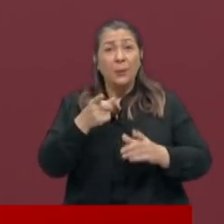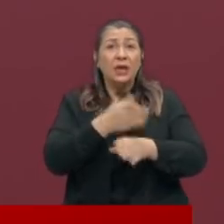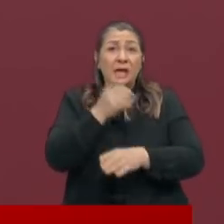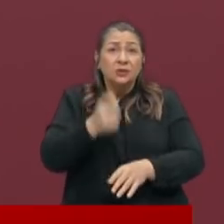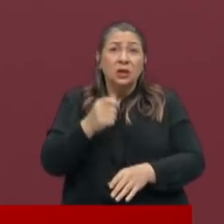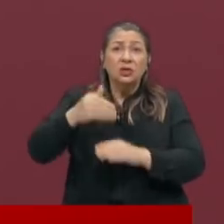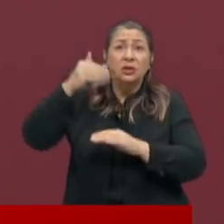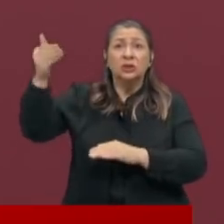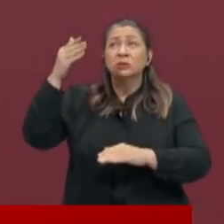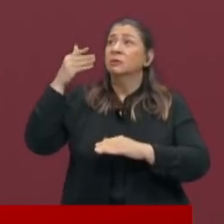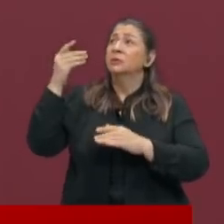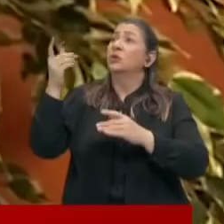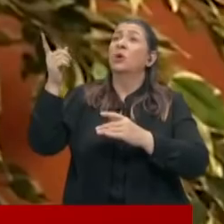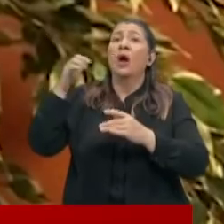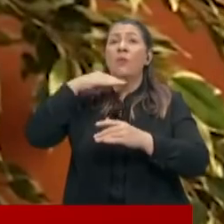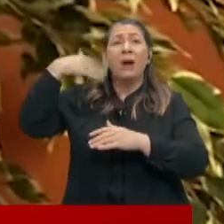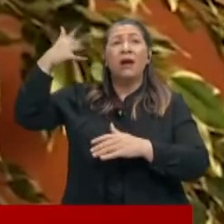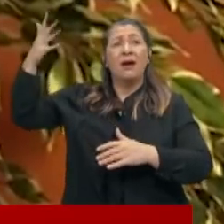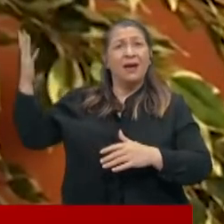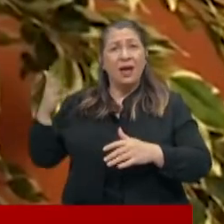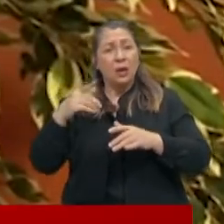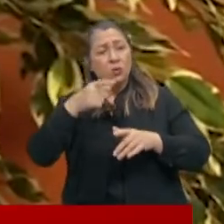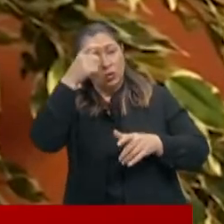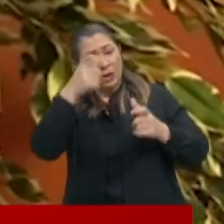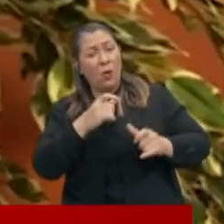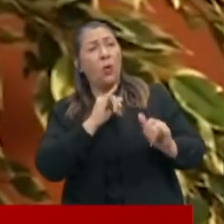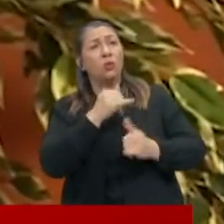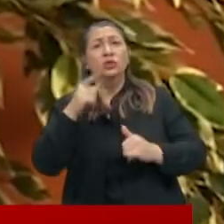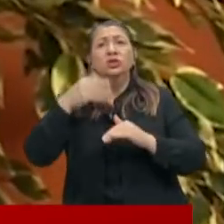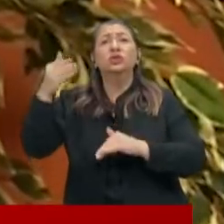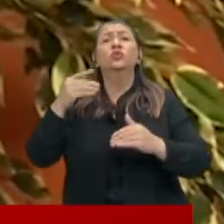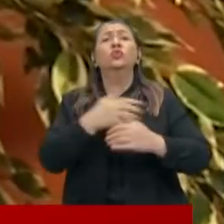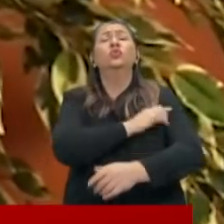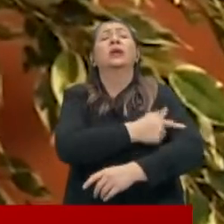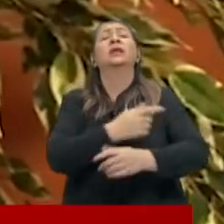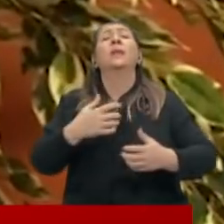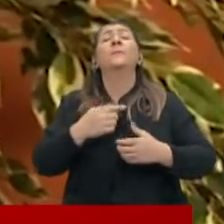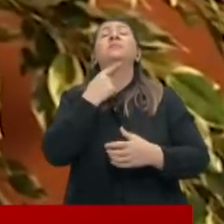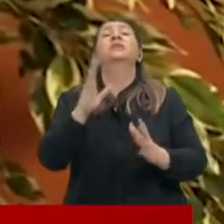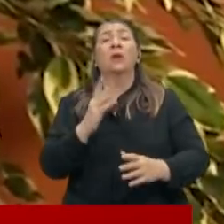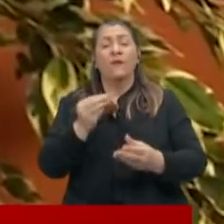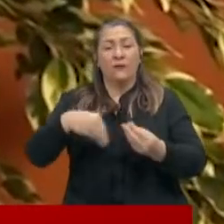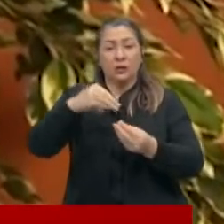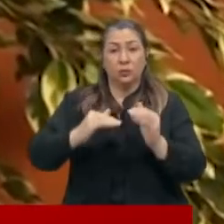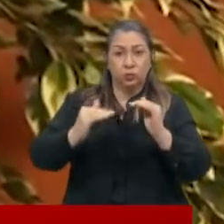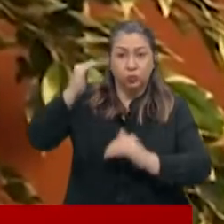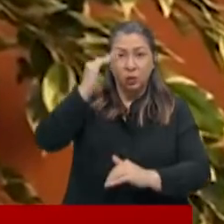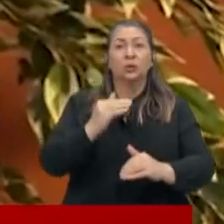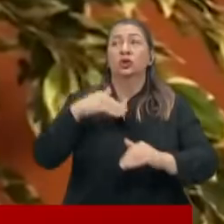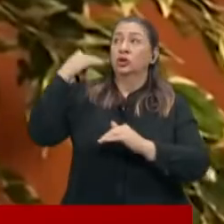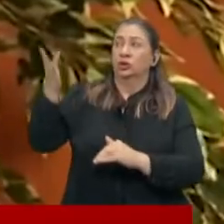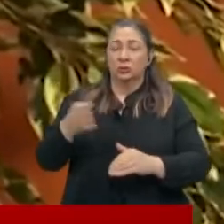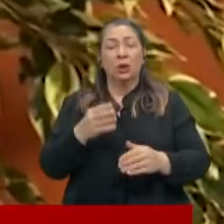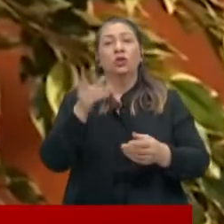Dış güçlerin ülke içerisindeki oyunları. Arkadaş bıkmadınız mı bu dış güçlerden? Faiz yükselir dış güçler. Dolar yükselir dış